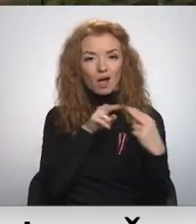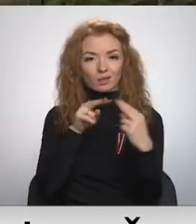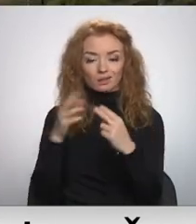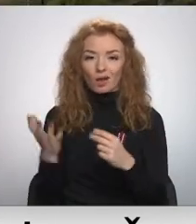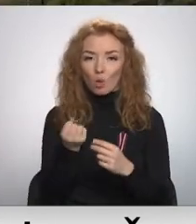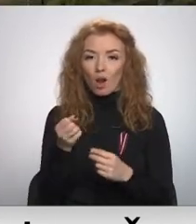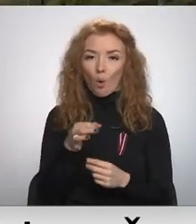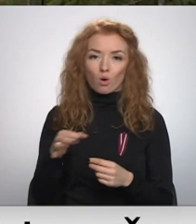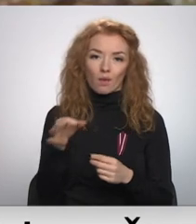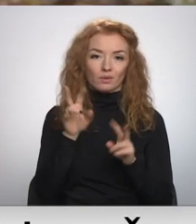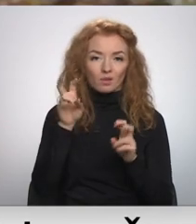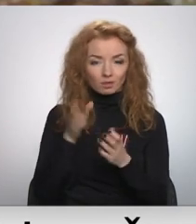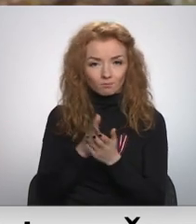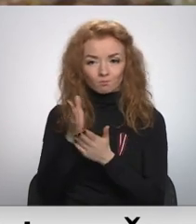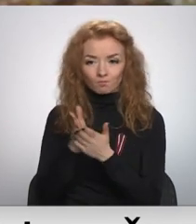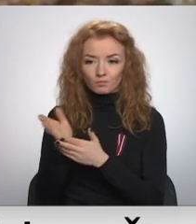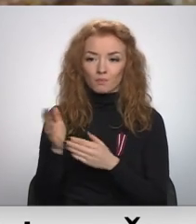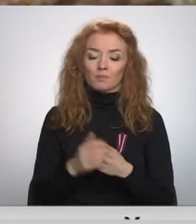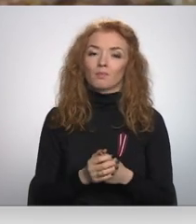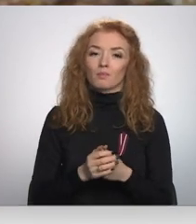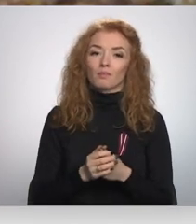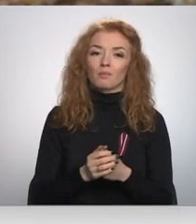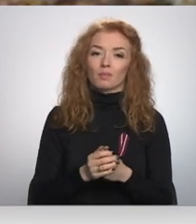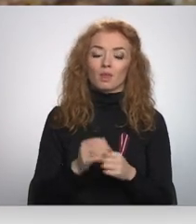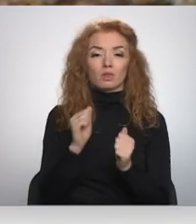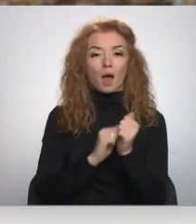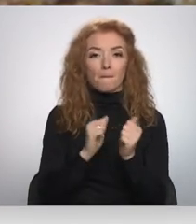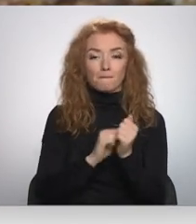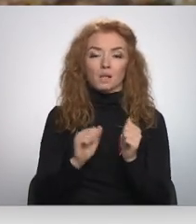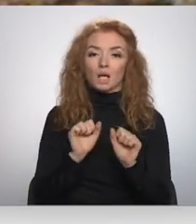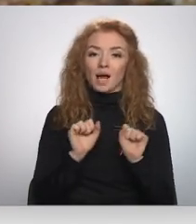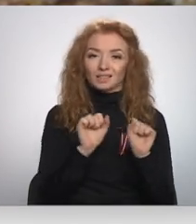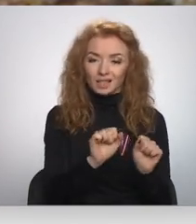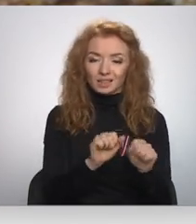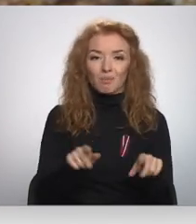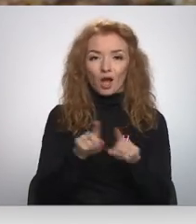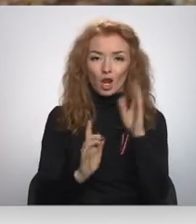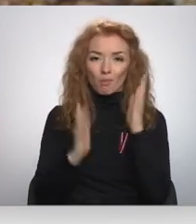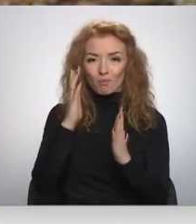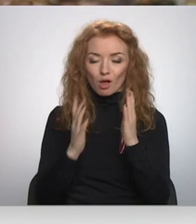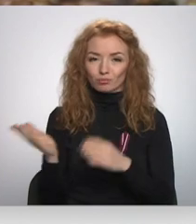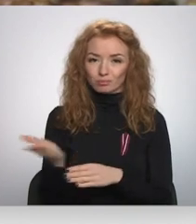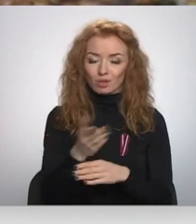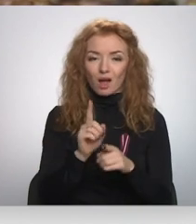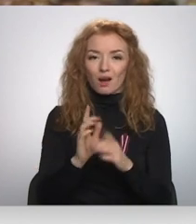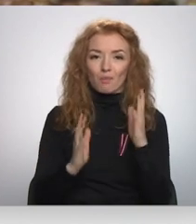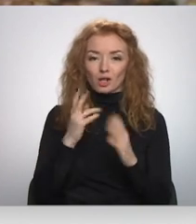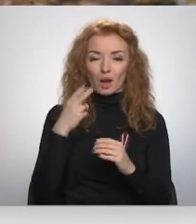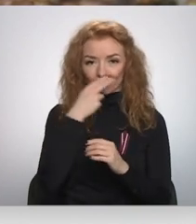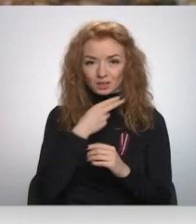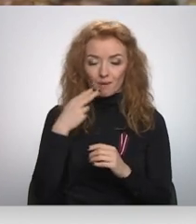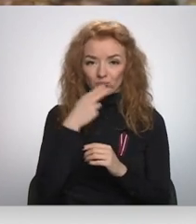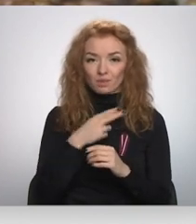vairākām organizācijām. Izvietojot gan no dabas aizsardzības vīdūkļa, gan no mežistrodes, meža apsaimnīkošanas vīdūkļa,